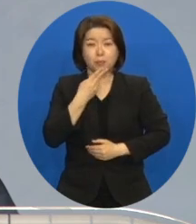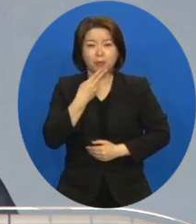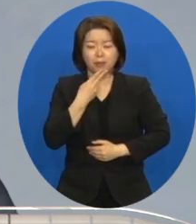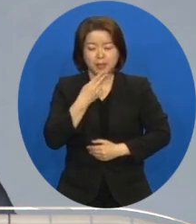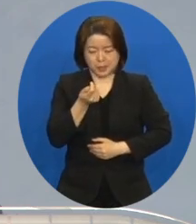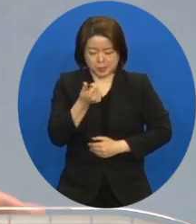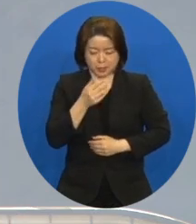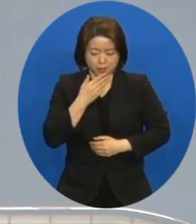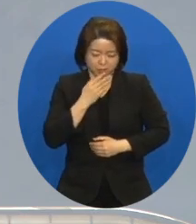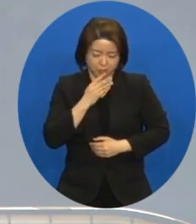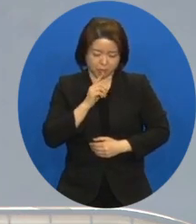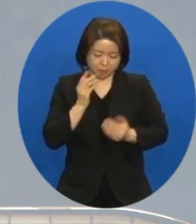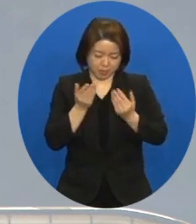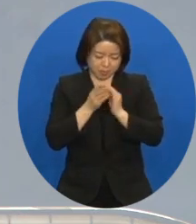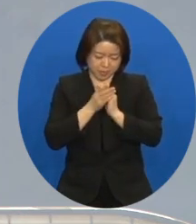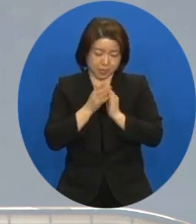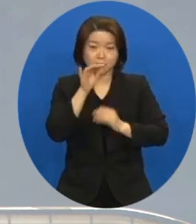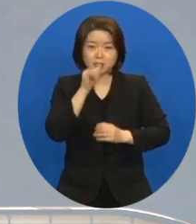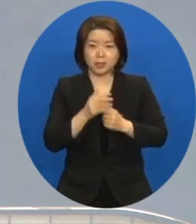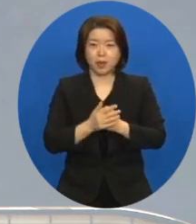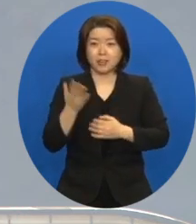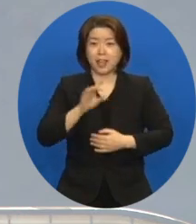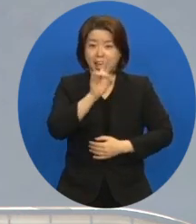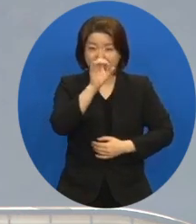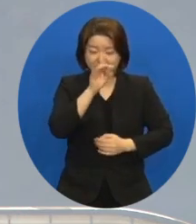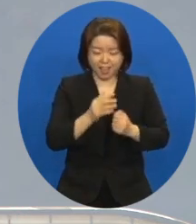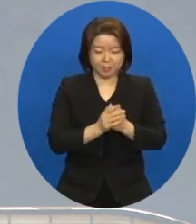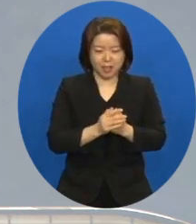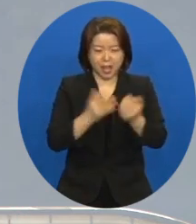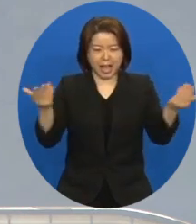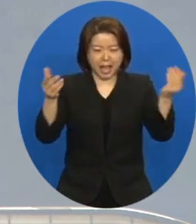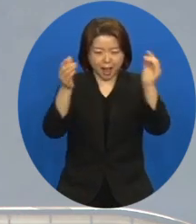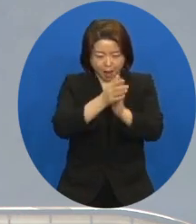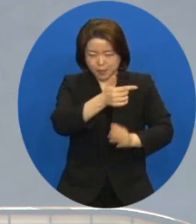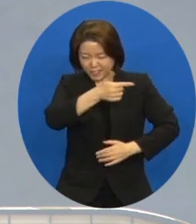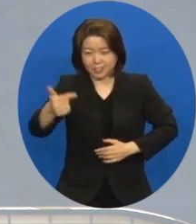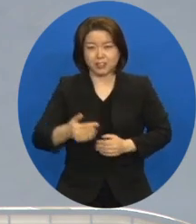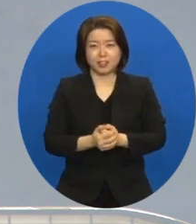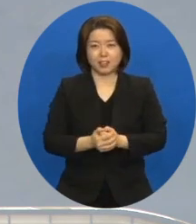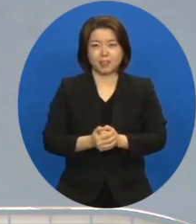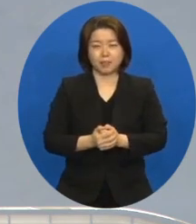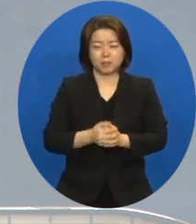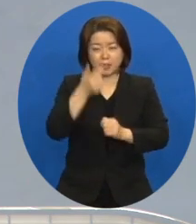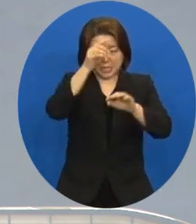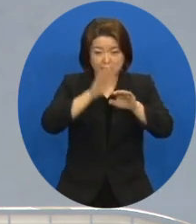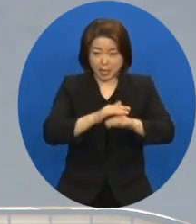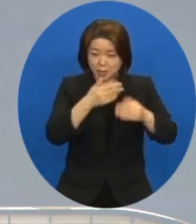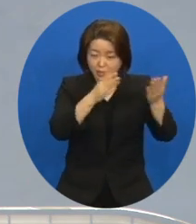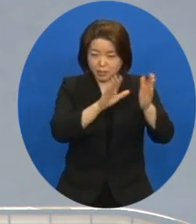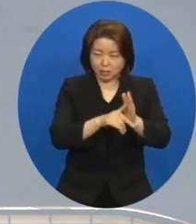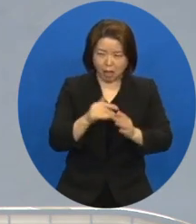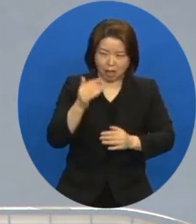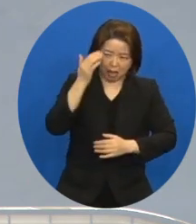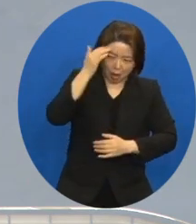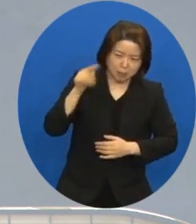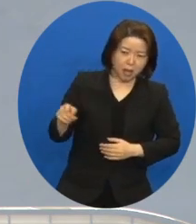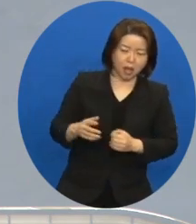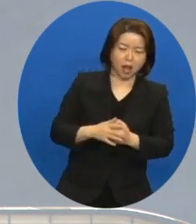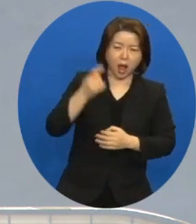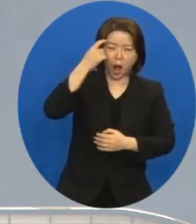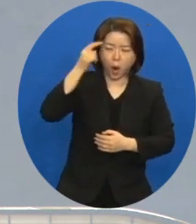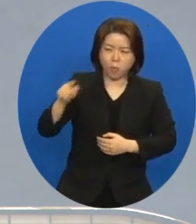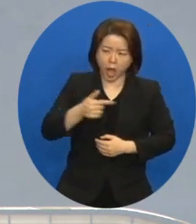하고. 근데 그분은 아주 크게 아멘을 하세요. 그래서 예배 드릴 때마다 거슬러요. 왜 저렇게 큰